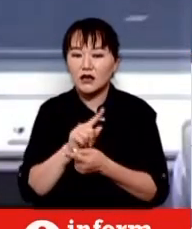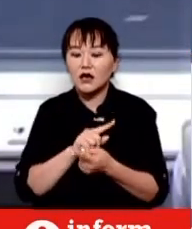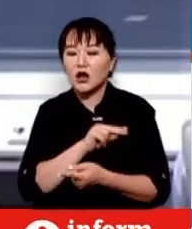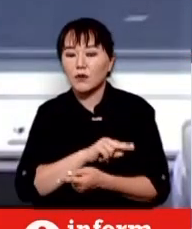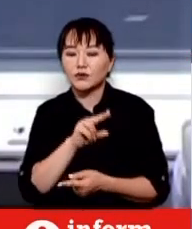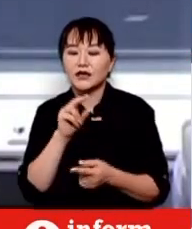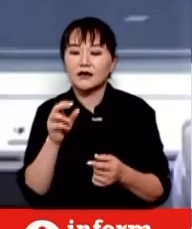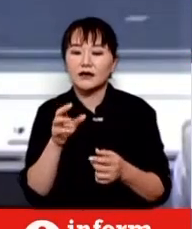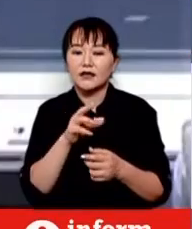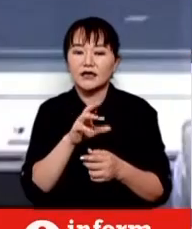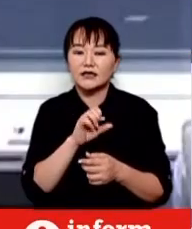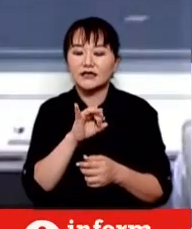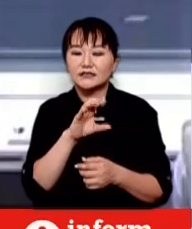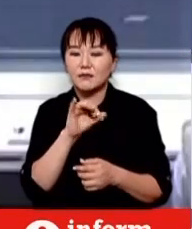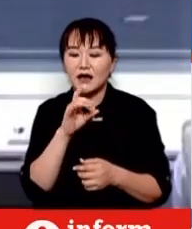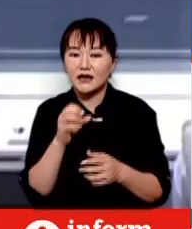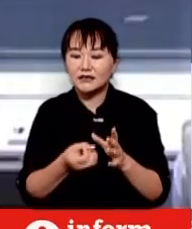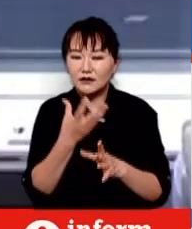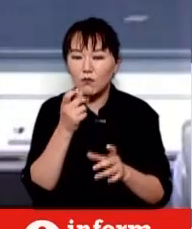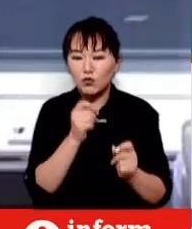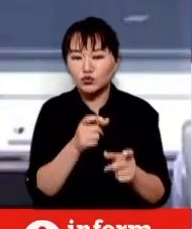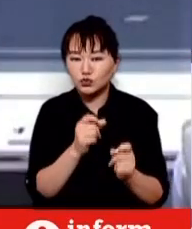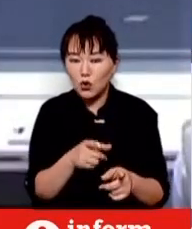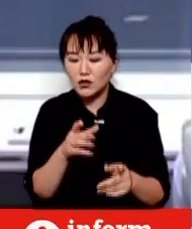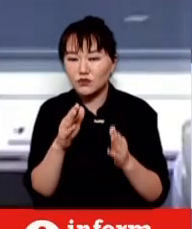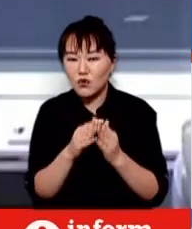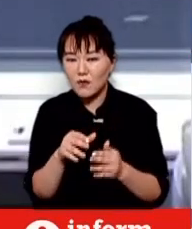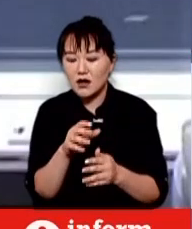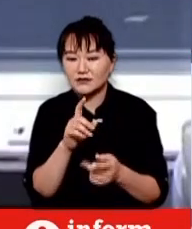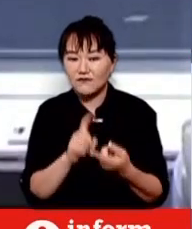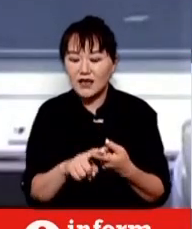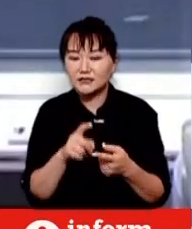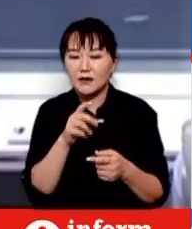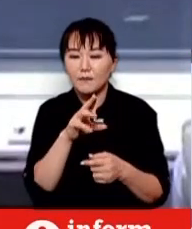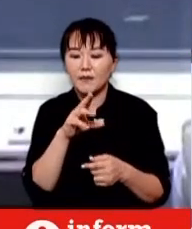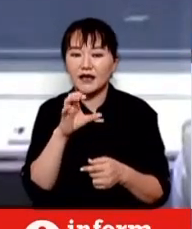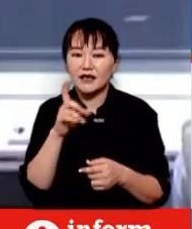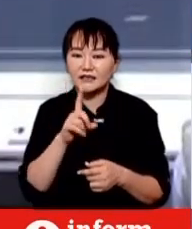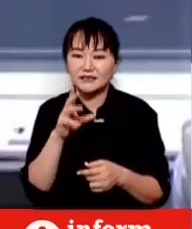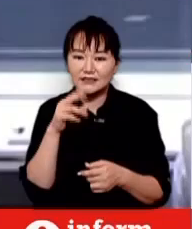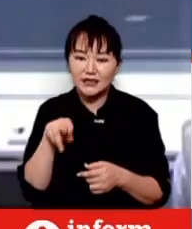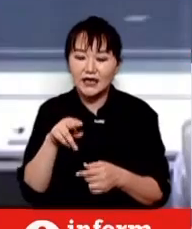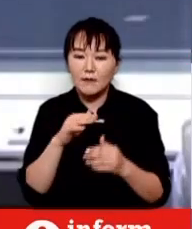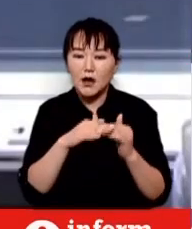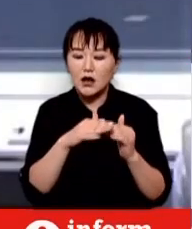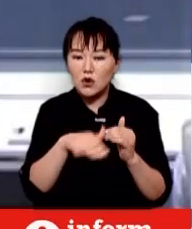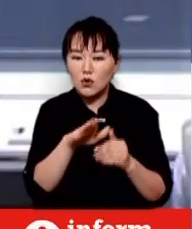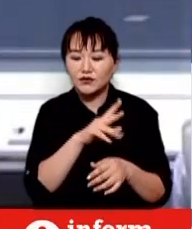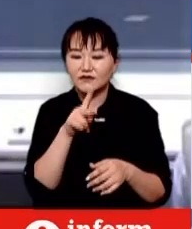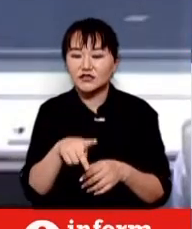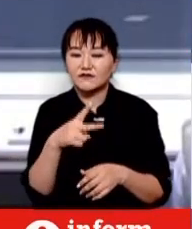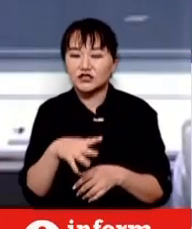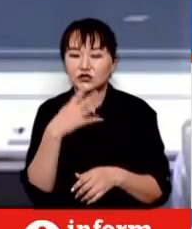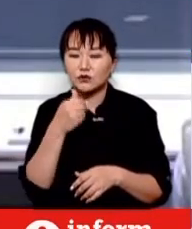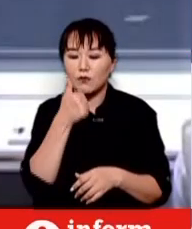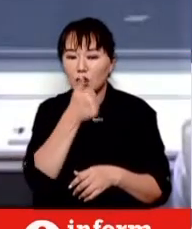работы испарительной площадки. По свалке бытового мусора разрабатывается ПСД рекультивации полигона. В